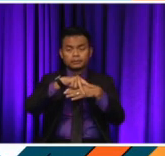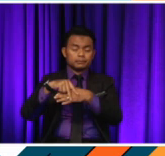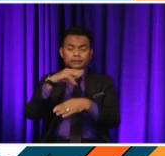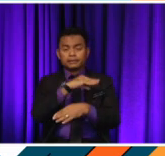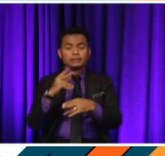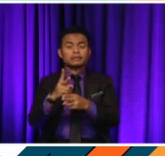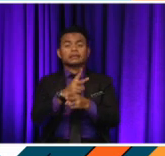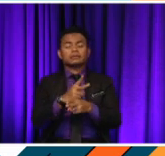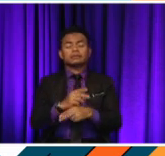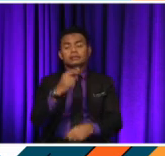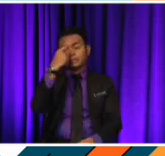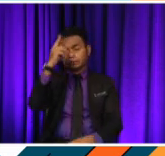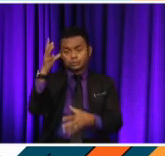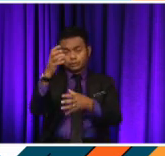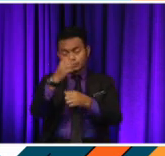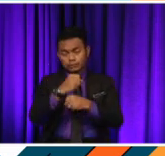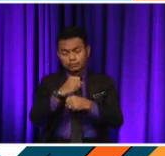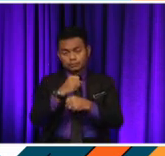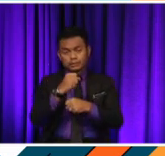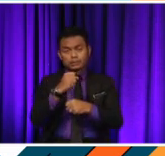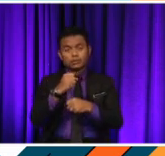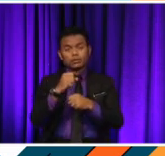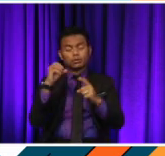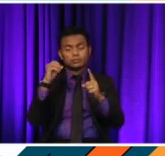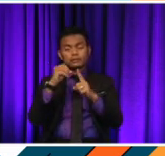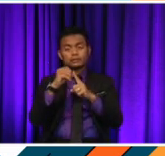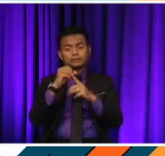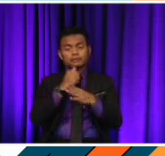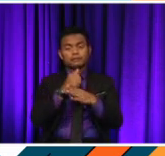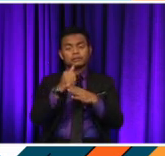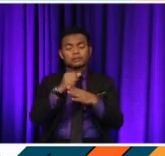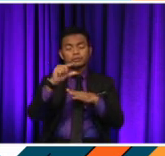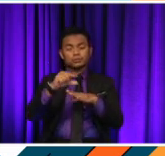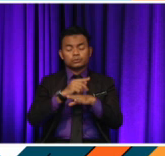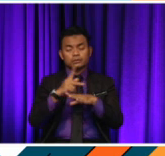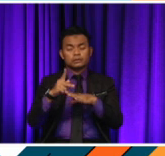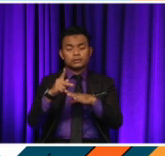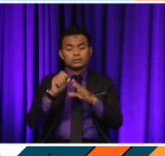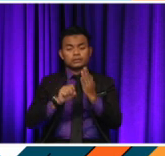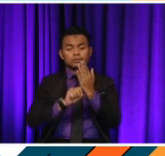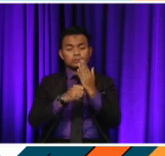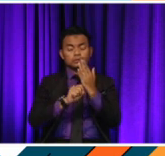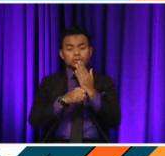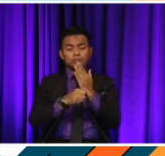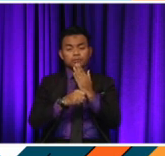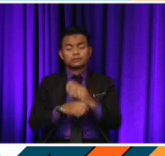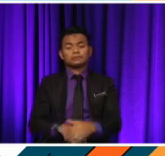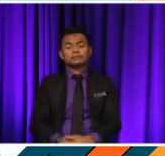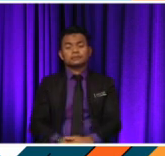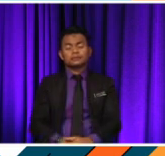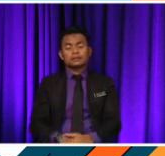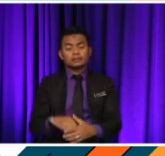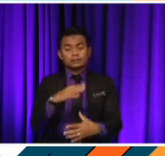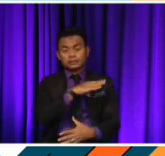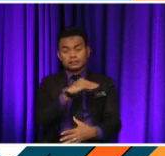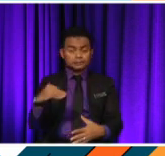untuk mencapai suatu objektif atau menggunakan sumber-sumber eee organisasi waktu yang akhis tadi kita